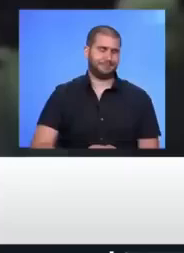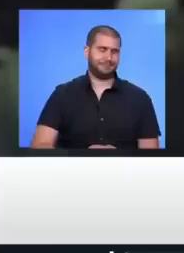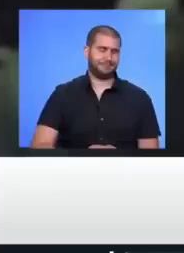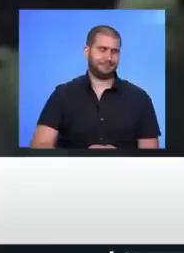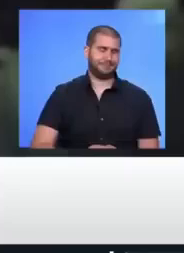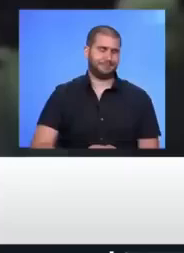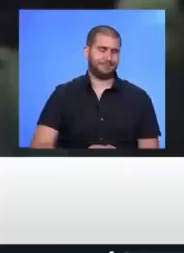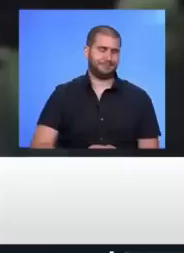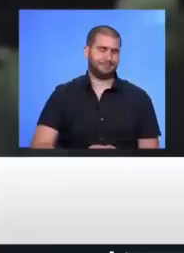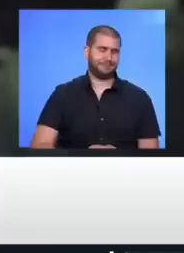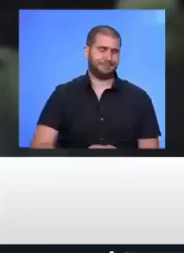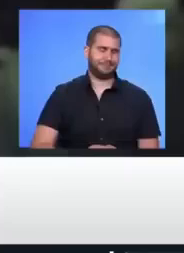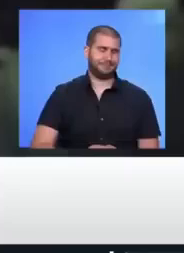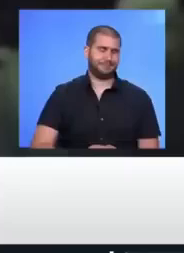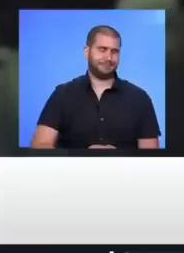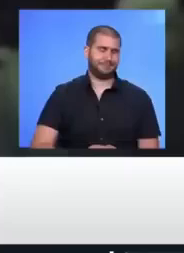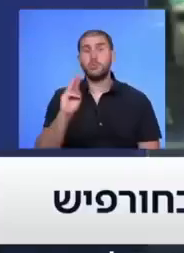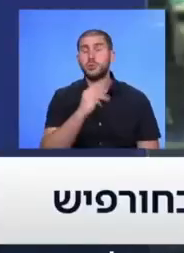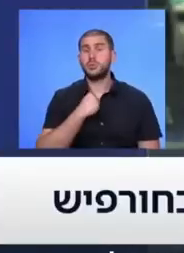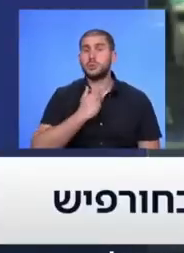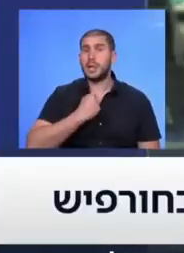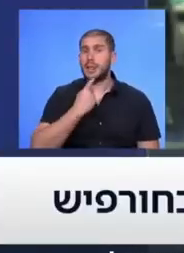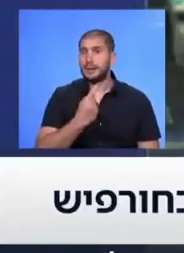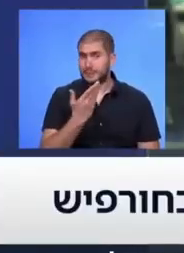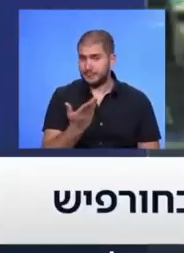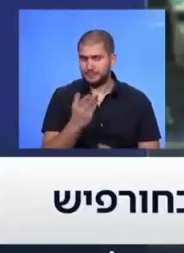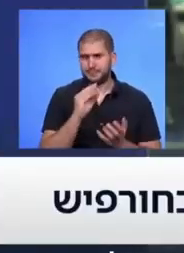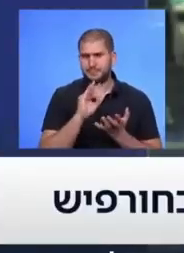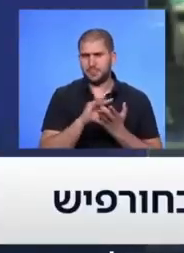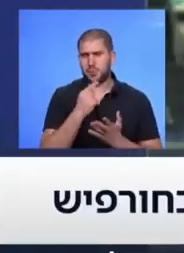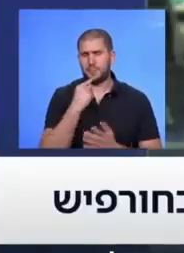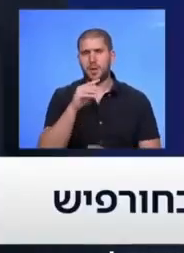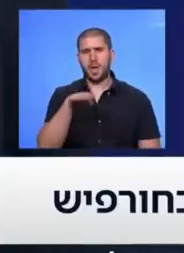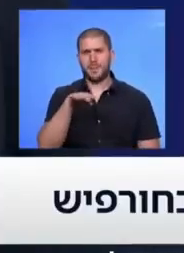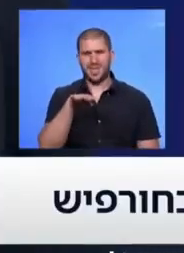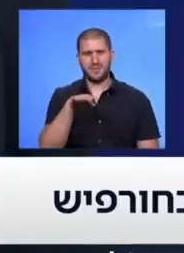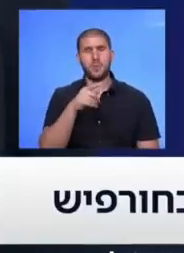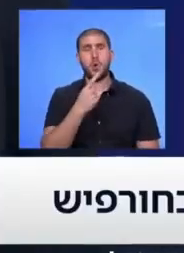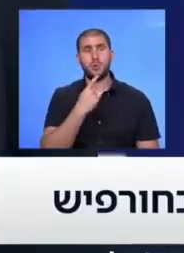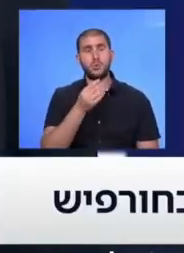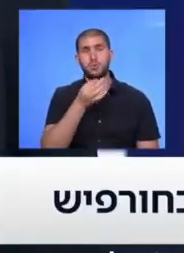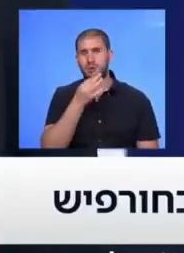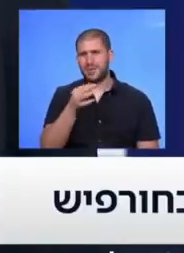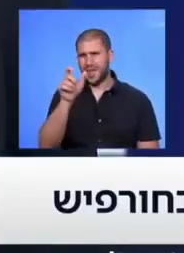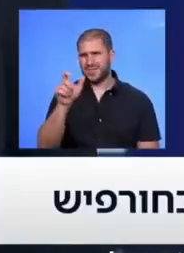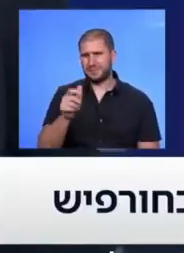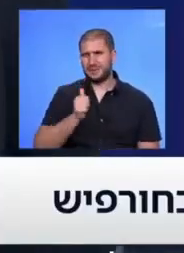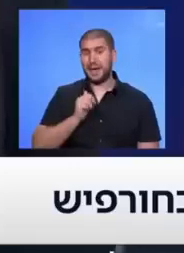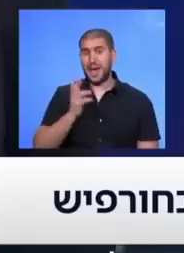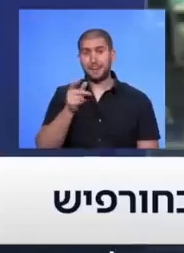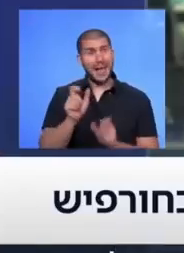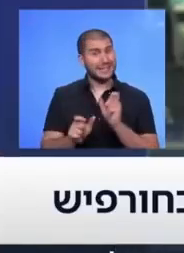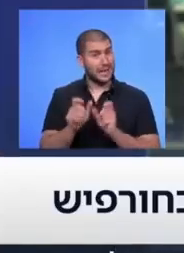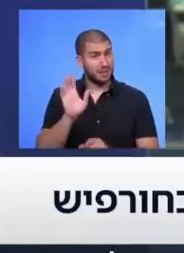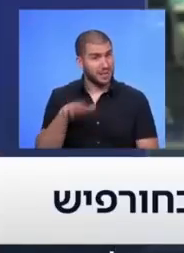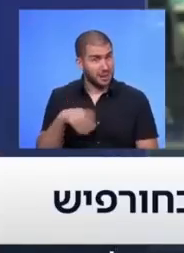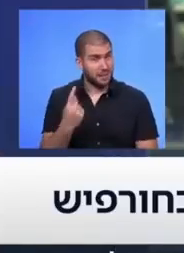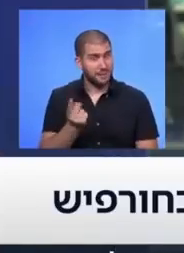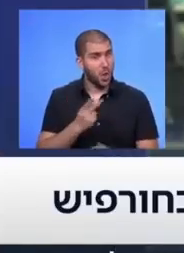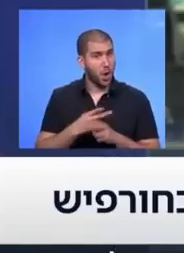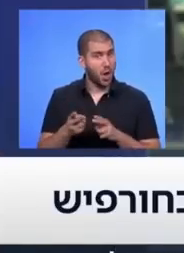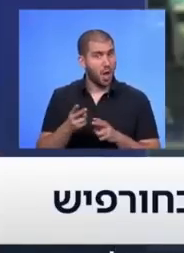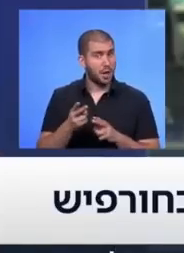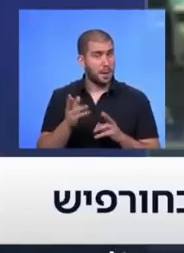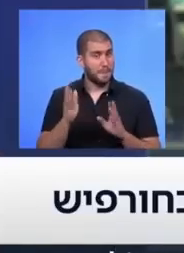את... רועי, שרון, אני רוצה לומר לך, כשהם אומרים 4,000, אומר לנו, שאלתי את אותו גורם אם זה גם אזרחים ולא רק